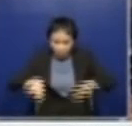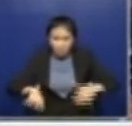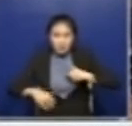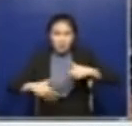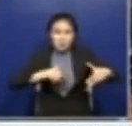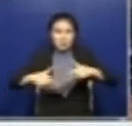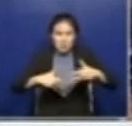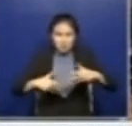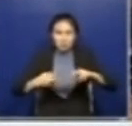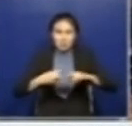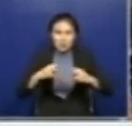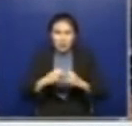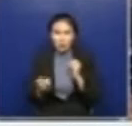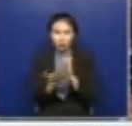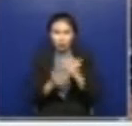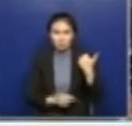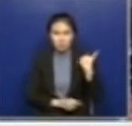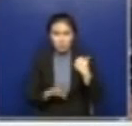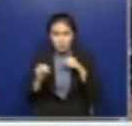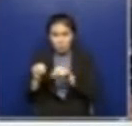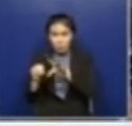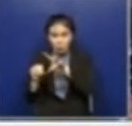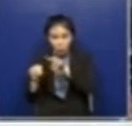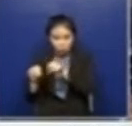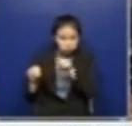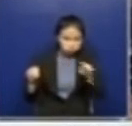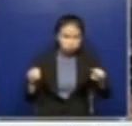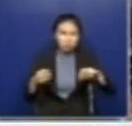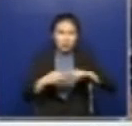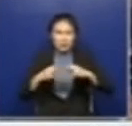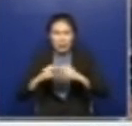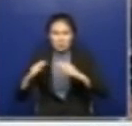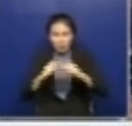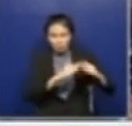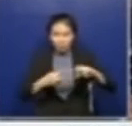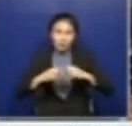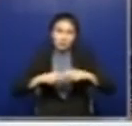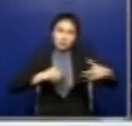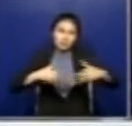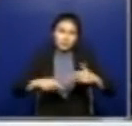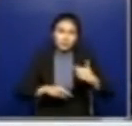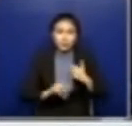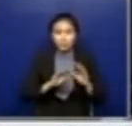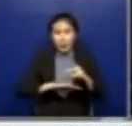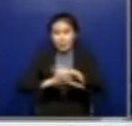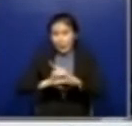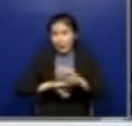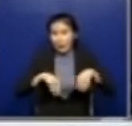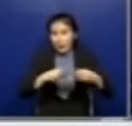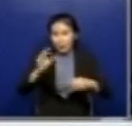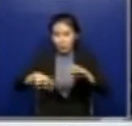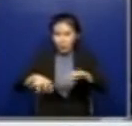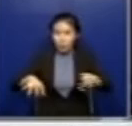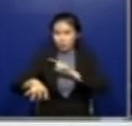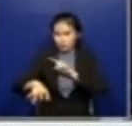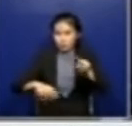าชนระหว่างตำบลโคกงามหมู่6ไปตำบลป่าหวายนั่งเพราะนั้นฝากท่านประธานถึงหน่วยงานที่รับผิดชอบช่